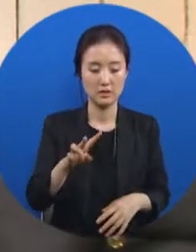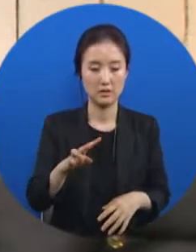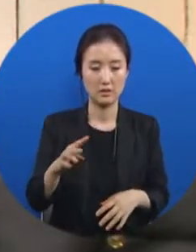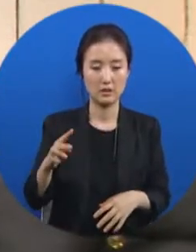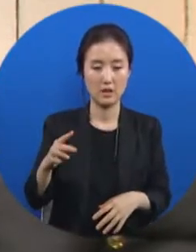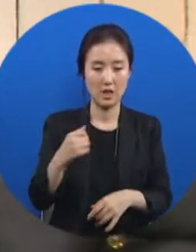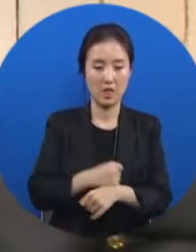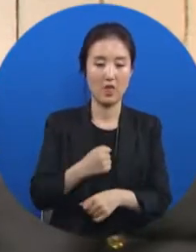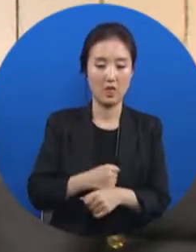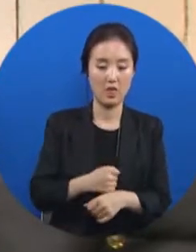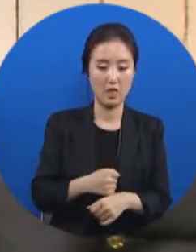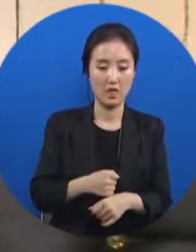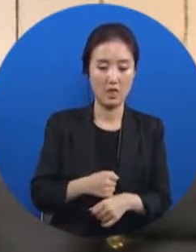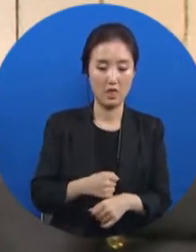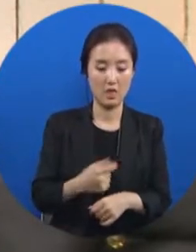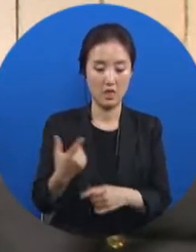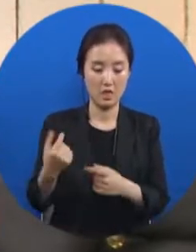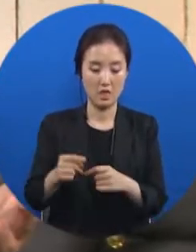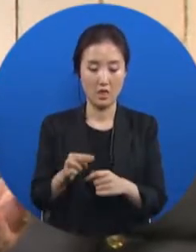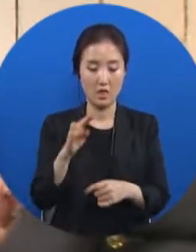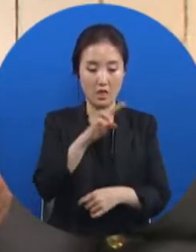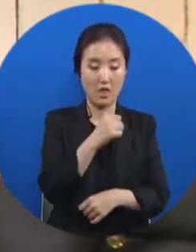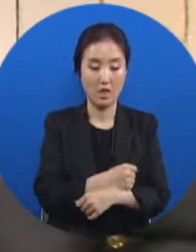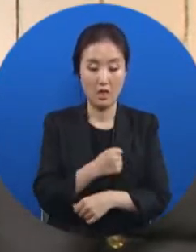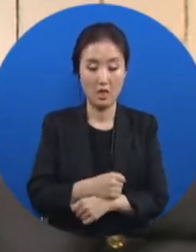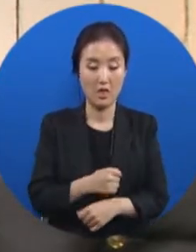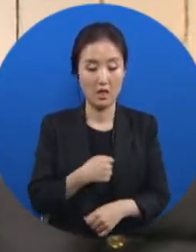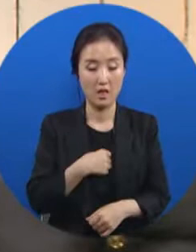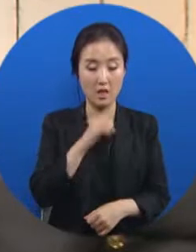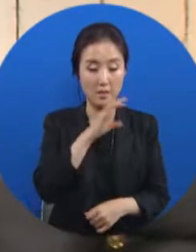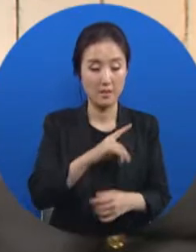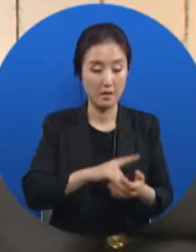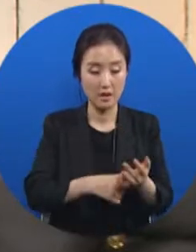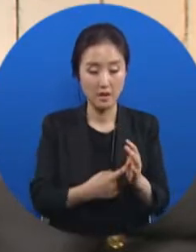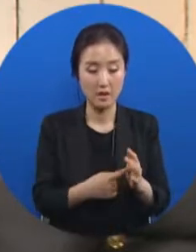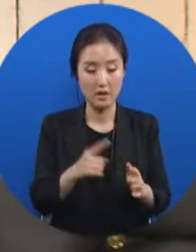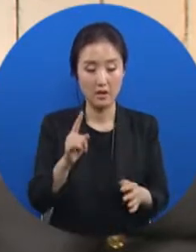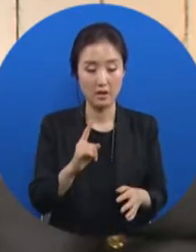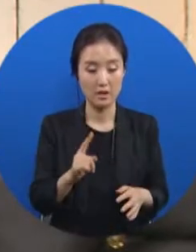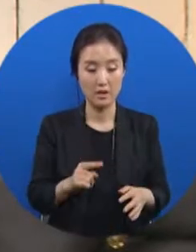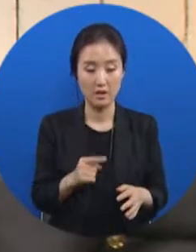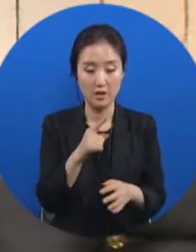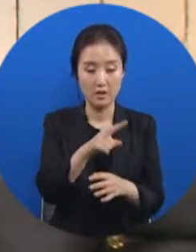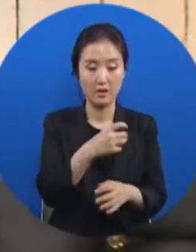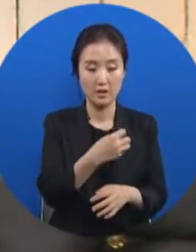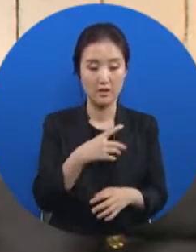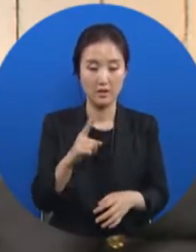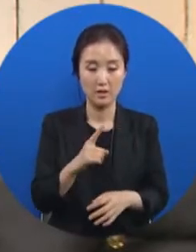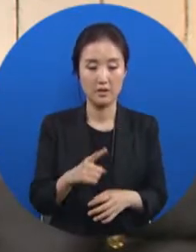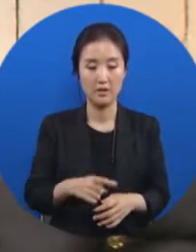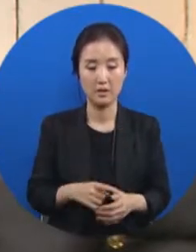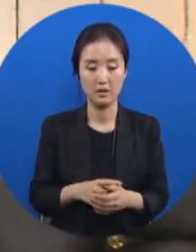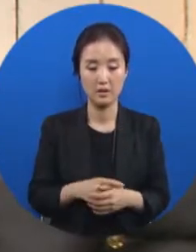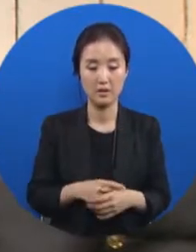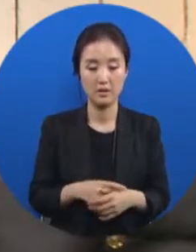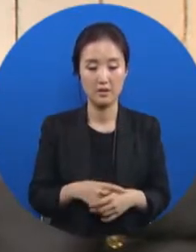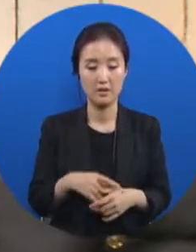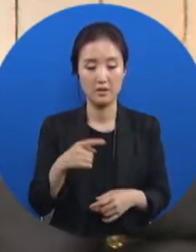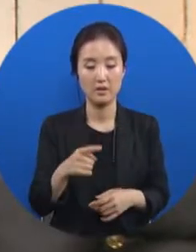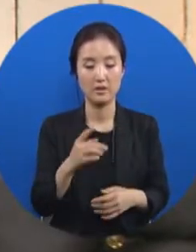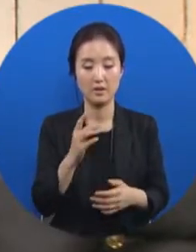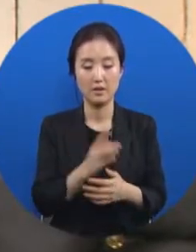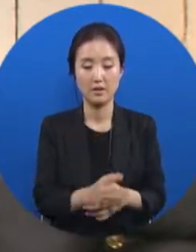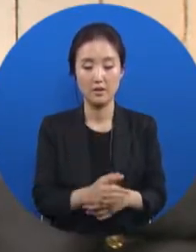온다고 하니까 야, 방송에서 얘기하는데 또 그래서 아버지 여권 만들러 가자. 여권 이제 만료가 돼가지고